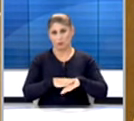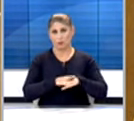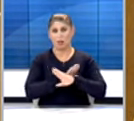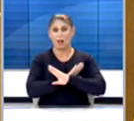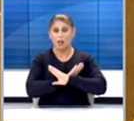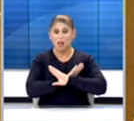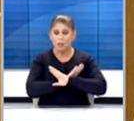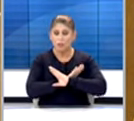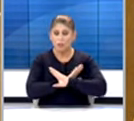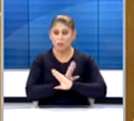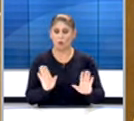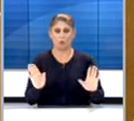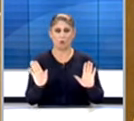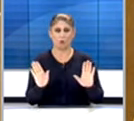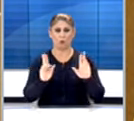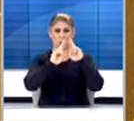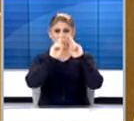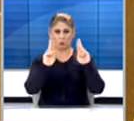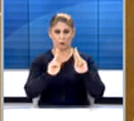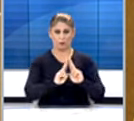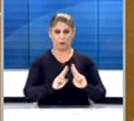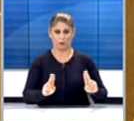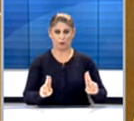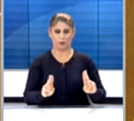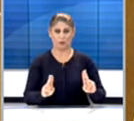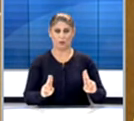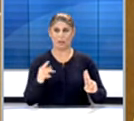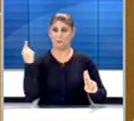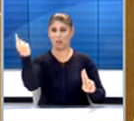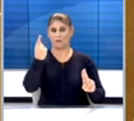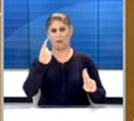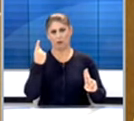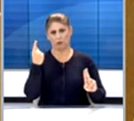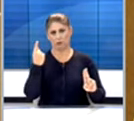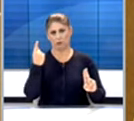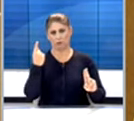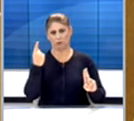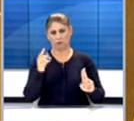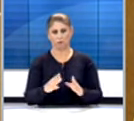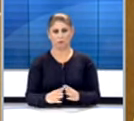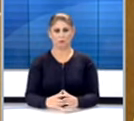καθόλου το διεθνές περιβάλλον.